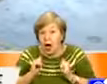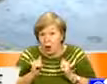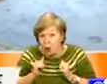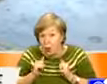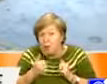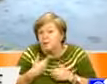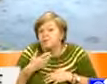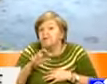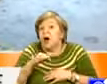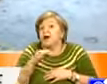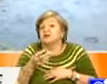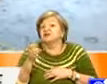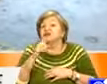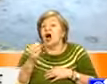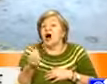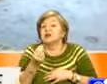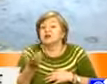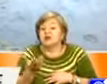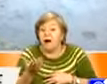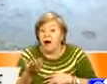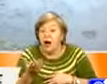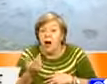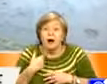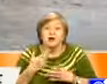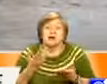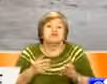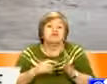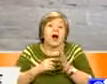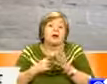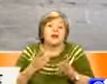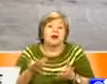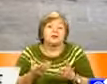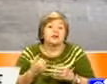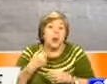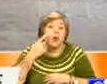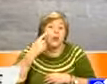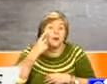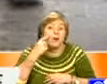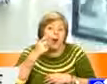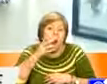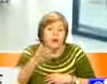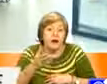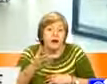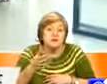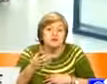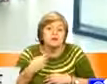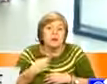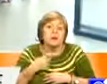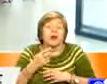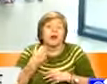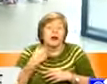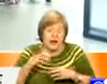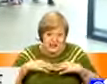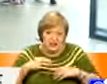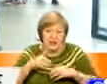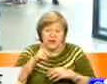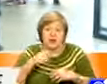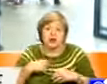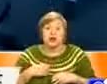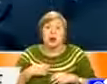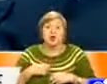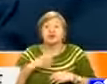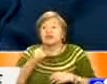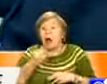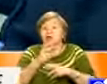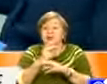variantelor care vă rămân la îndemână, eventual să prezentați un test, rezultatul unui test negativ, sau dacă țara